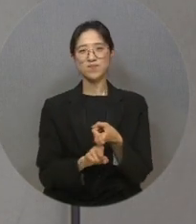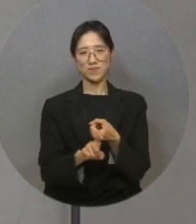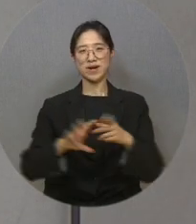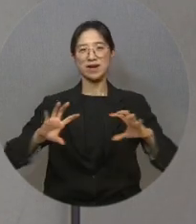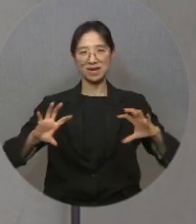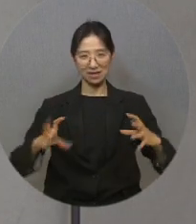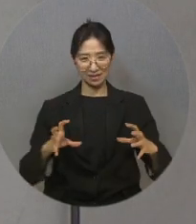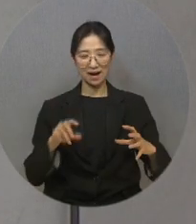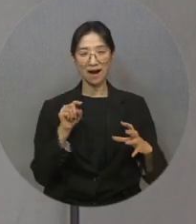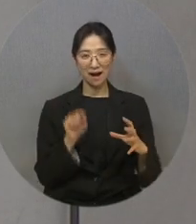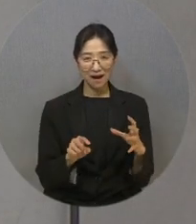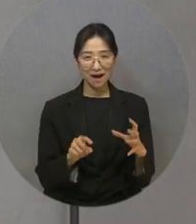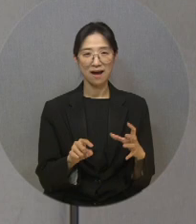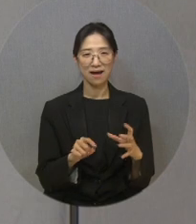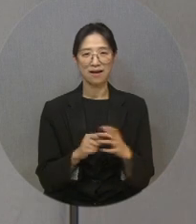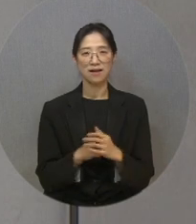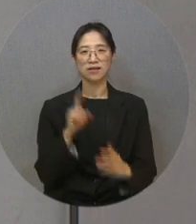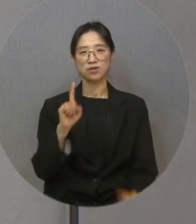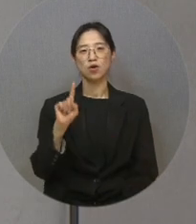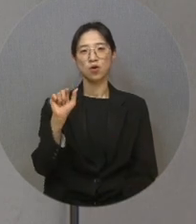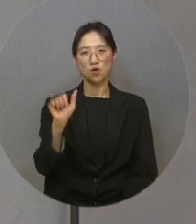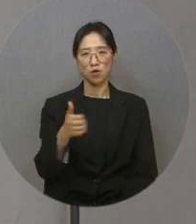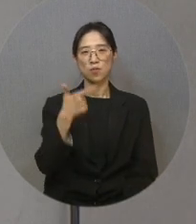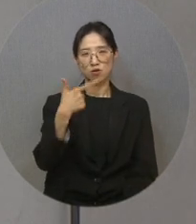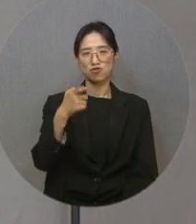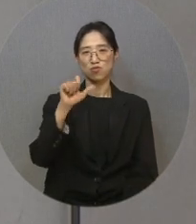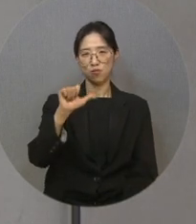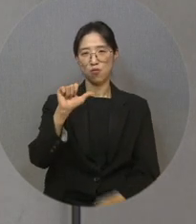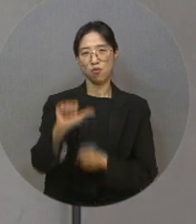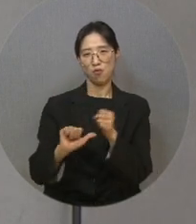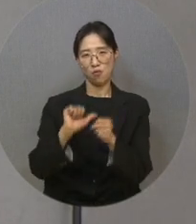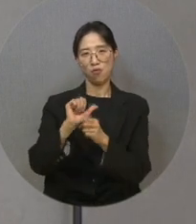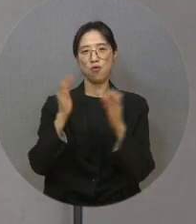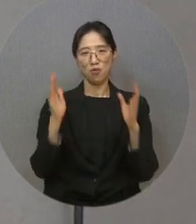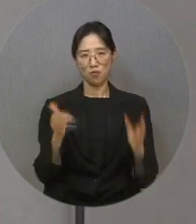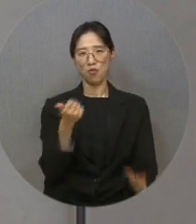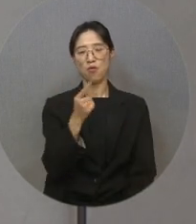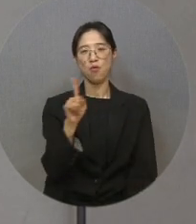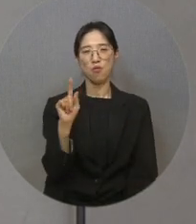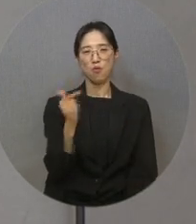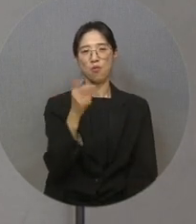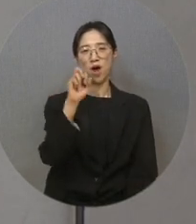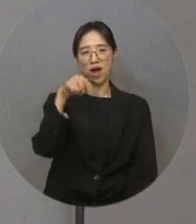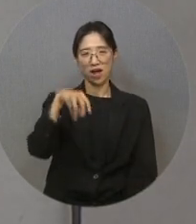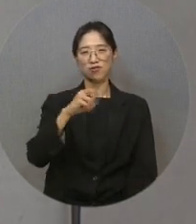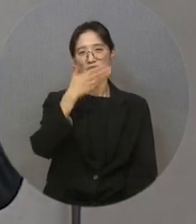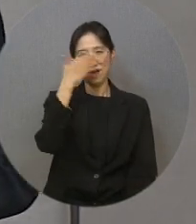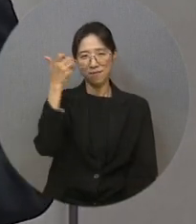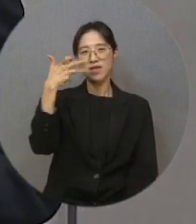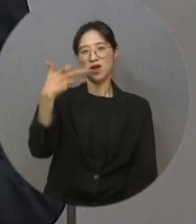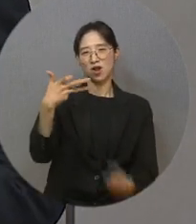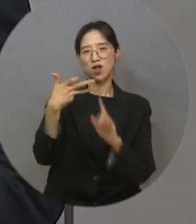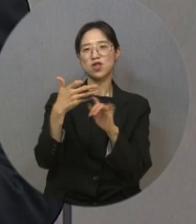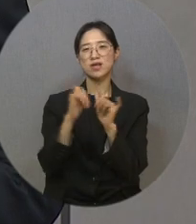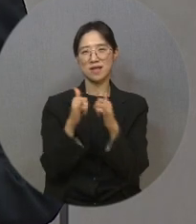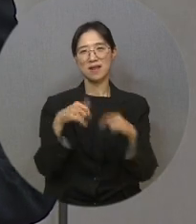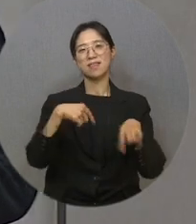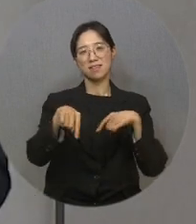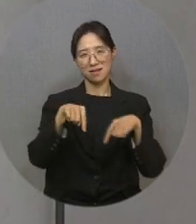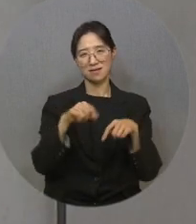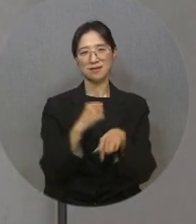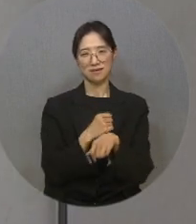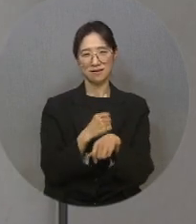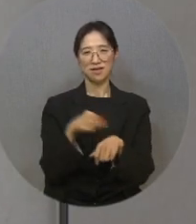부족 연맹 국가죠. 이 부족 연맹 국가를 1565년 동안 환웅 할아버지들이 18분이 나라를 다스리게 됩니다.